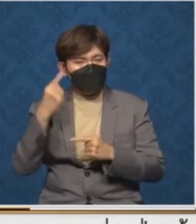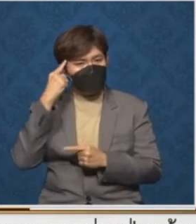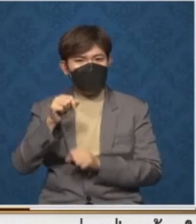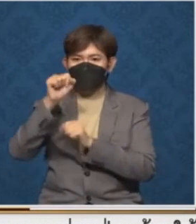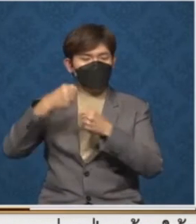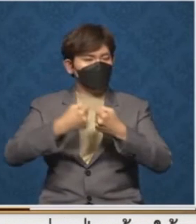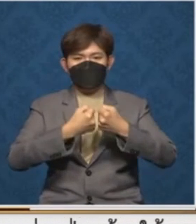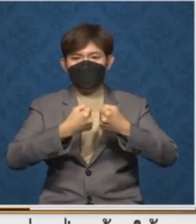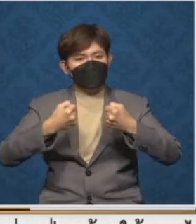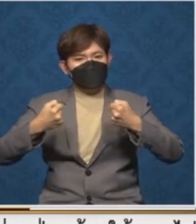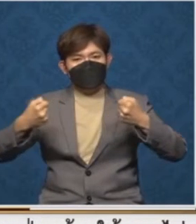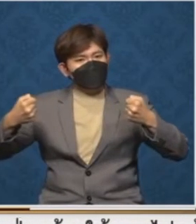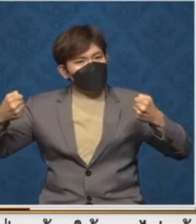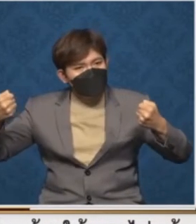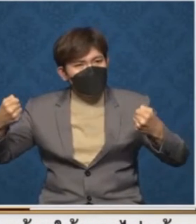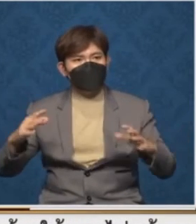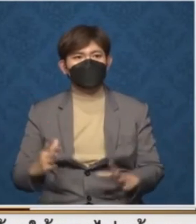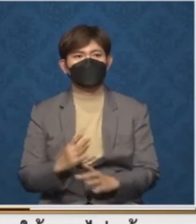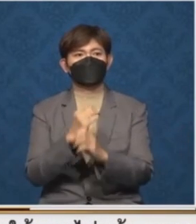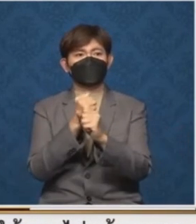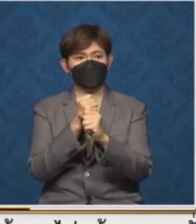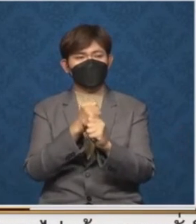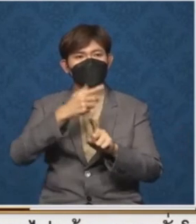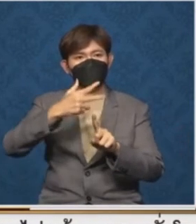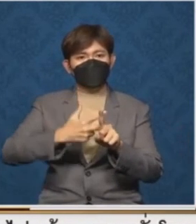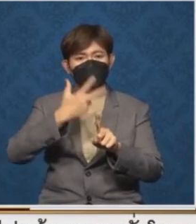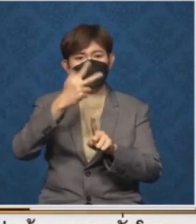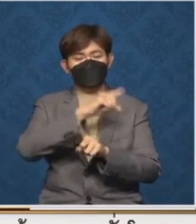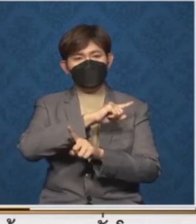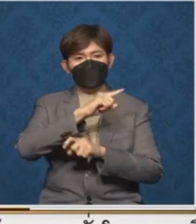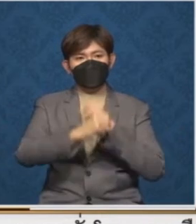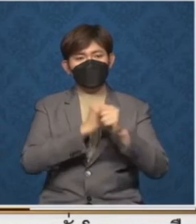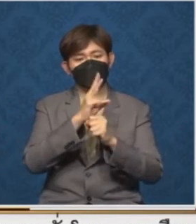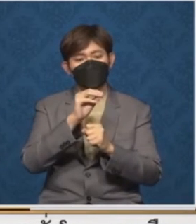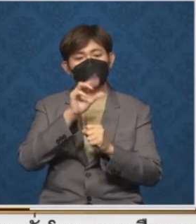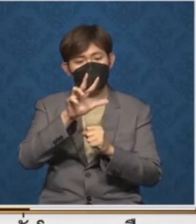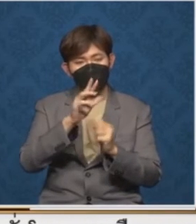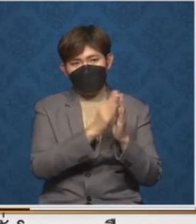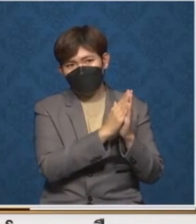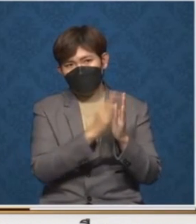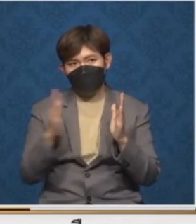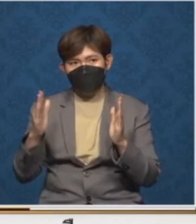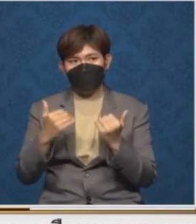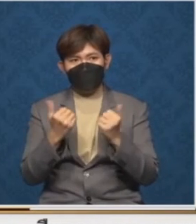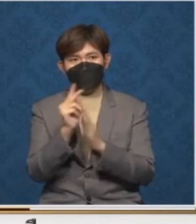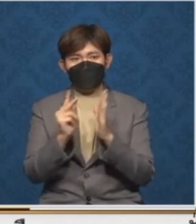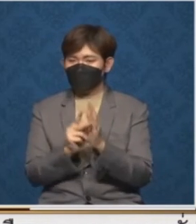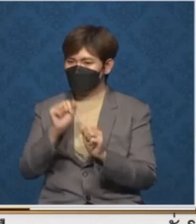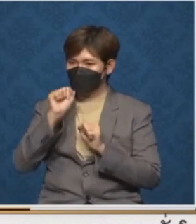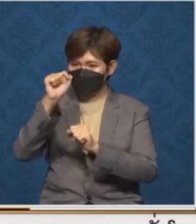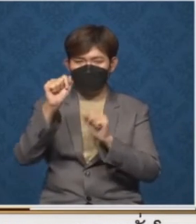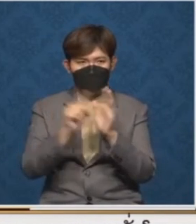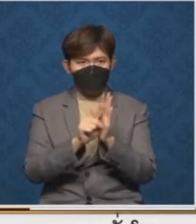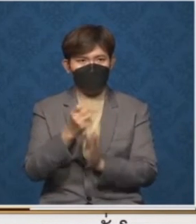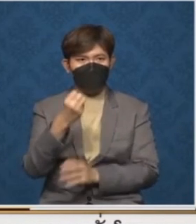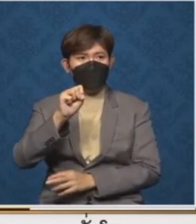ซ้อกไมรเทาไห่ ไปดแนต่ไปครับติดโควิดจนตายแลวไมมใครไปพบสบ จนอื่นค้าห้องครั ไปดแน